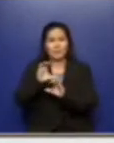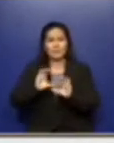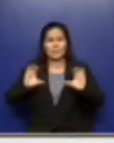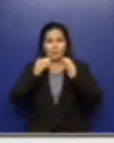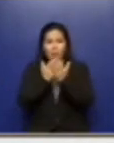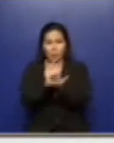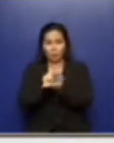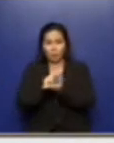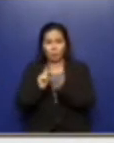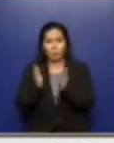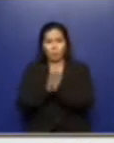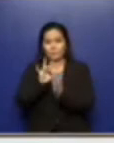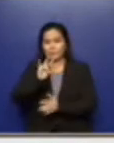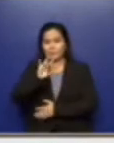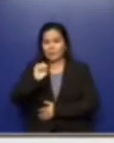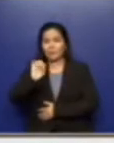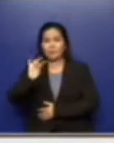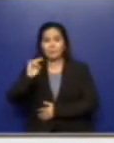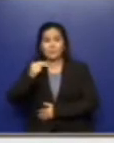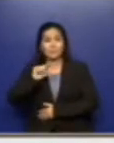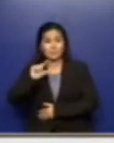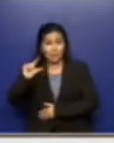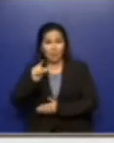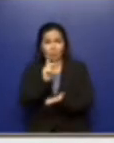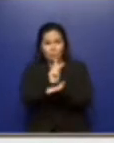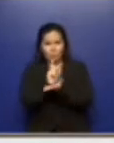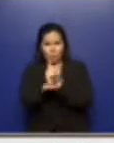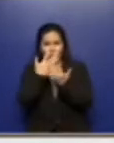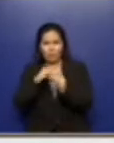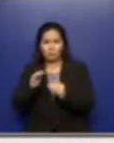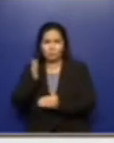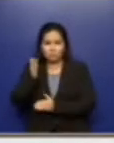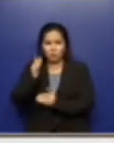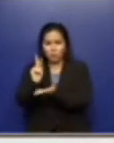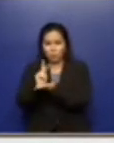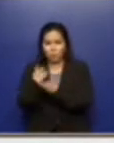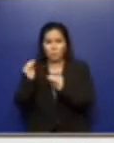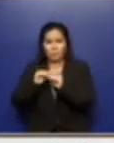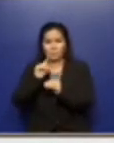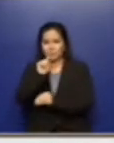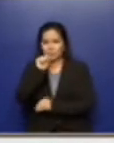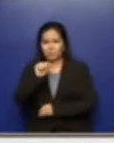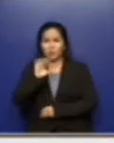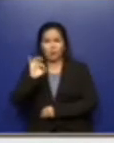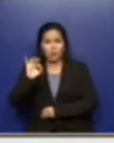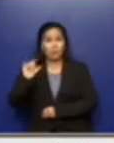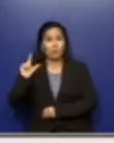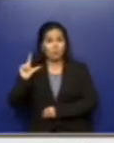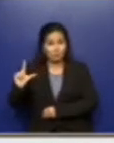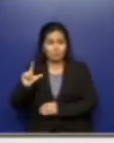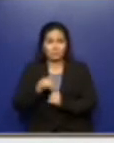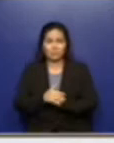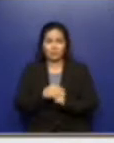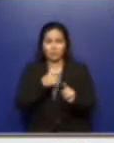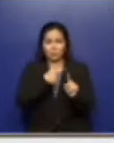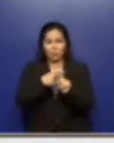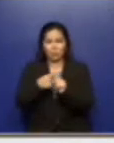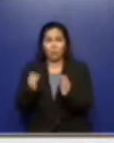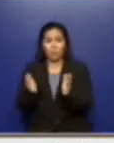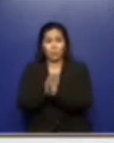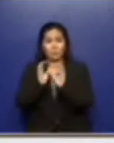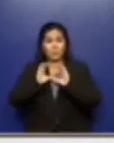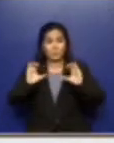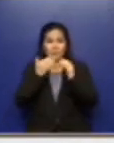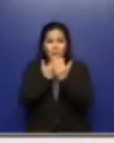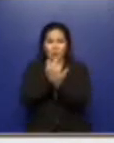ล้านในขณะเดียวกันก็จะกู้อีก 1.99 ล้านรวมแล้วเบ็ดเสร็จก็ประม